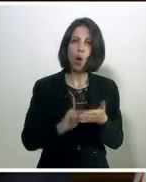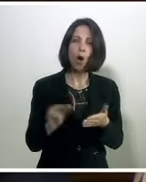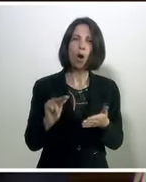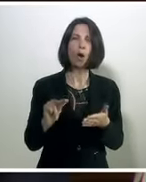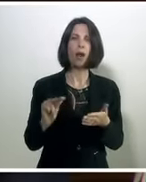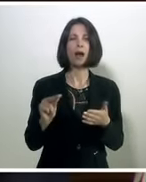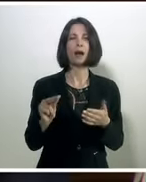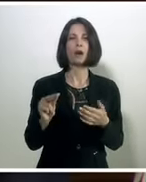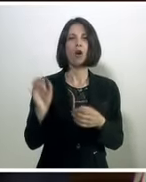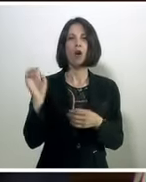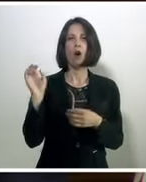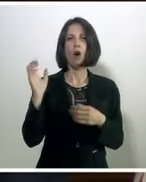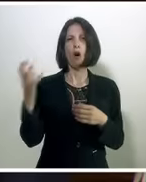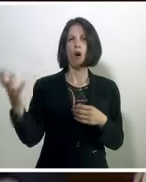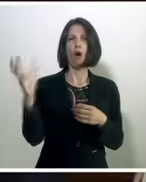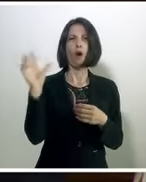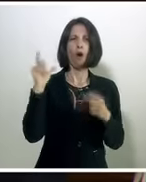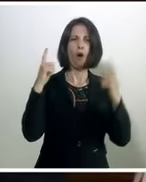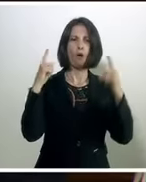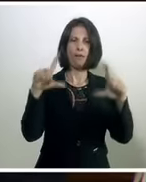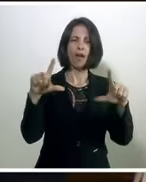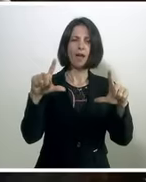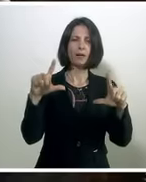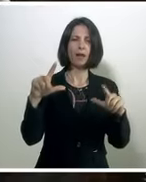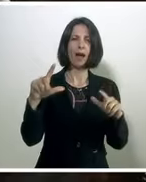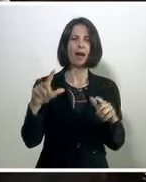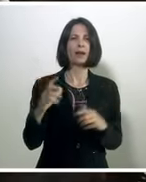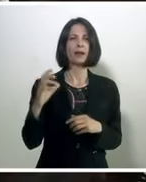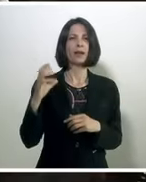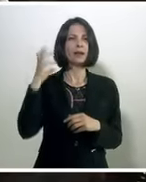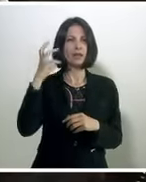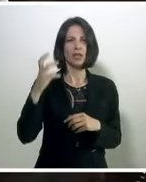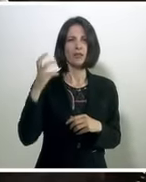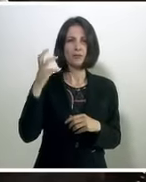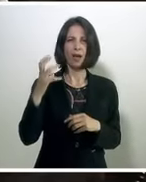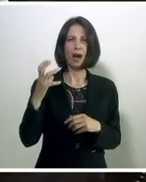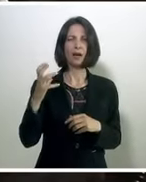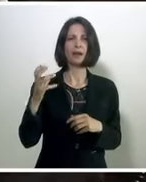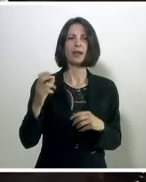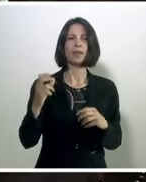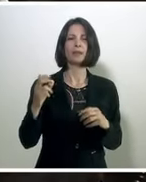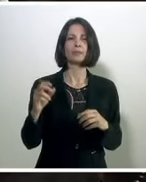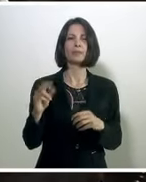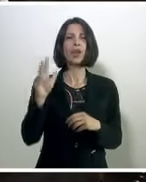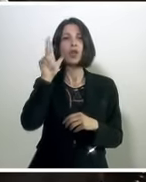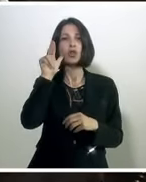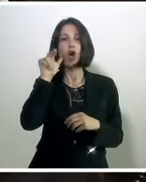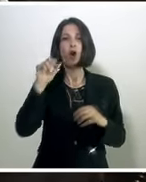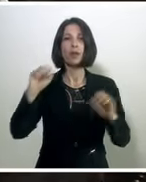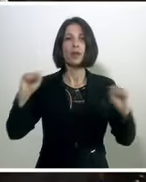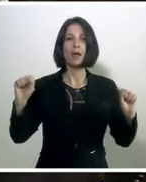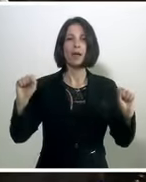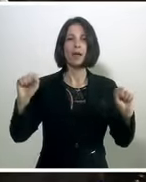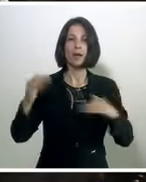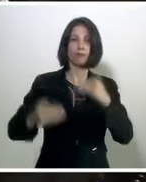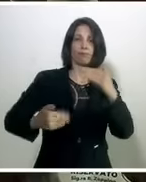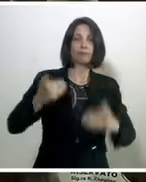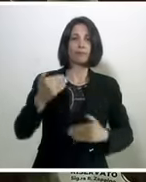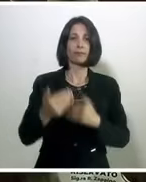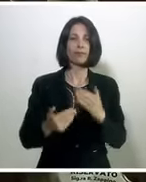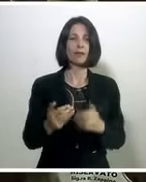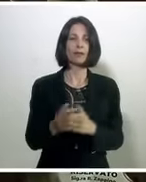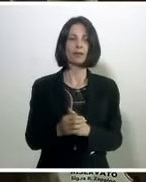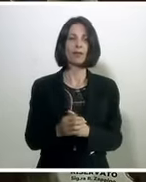dignità l'emancipazione delle ragazze egli in quella sede sostenendo nazionalismo della FGC ed il